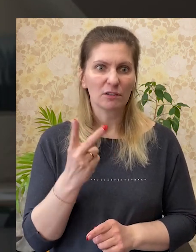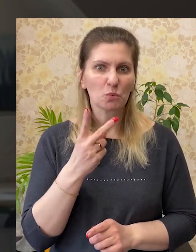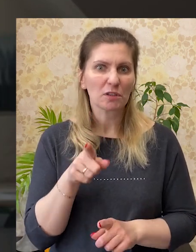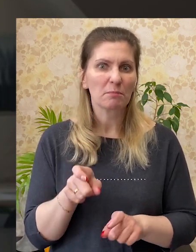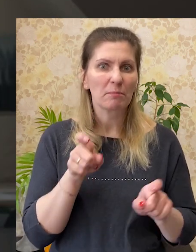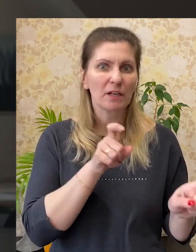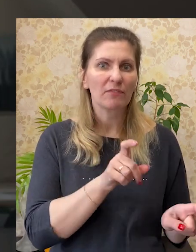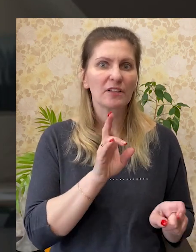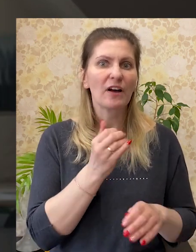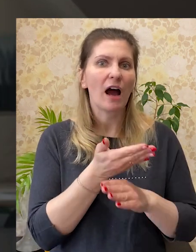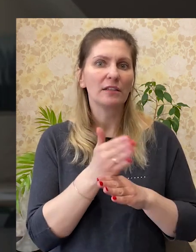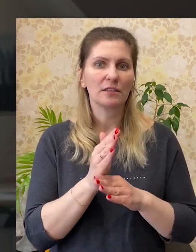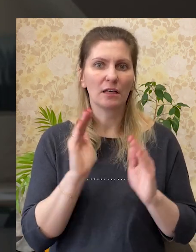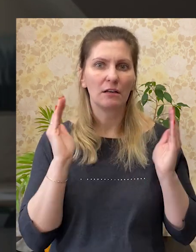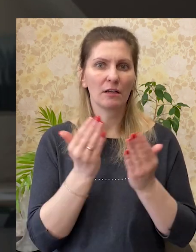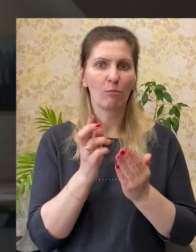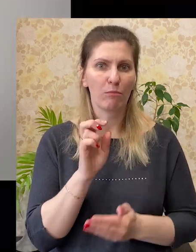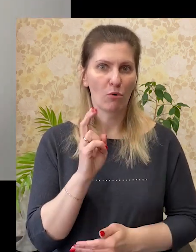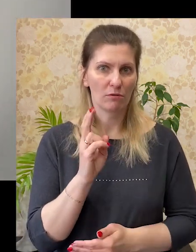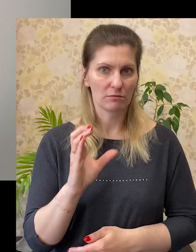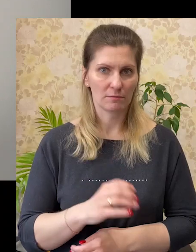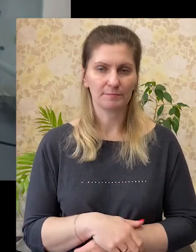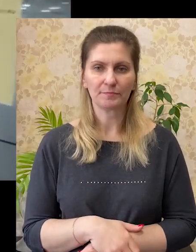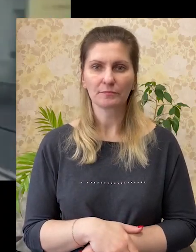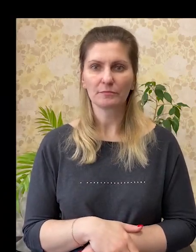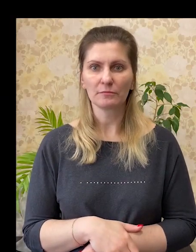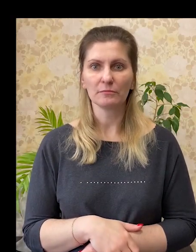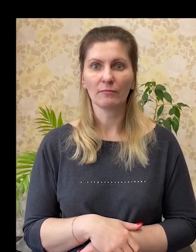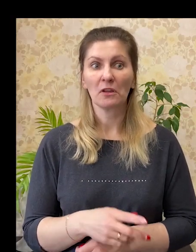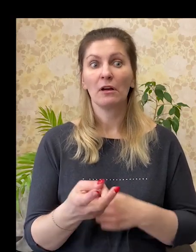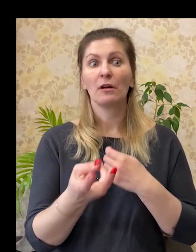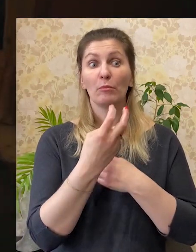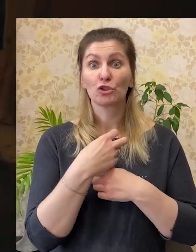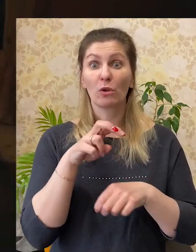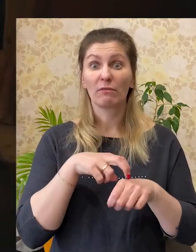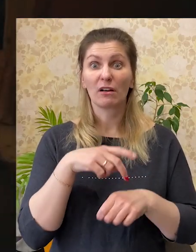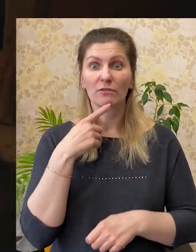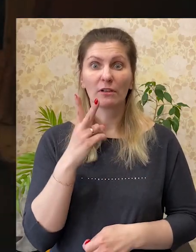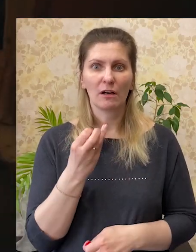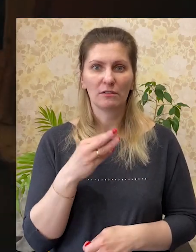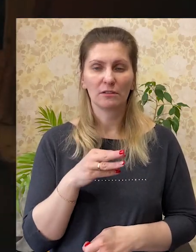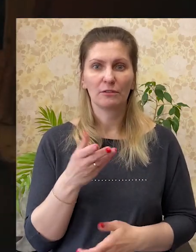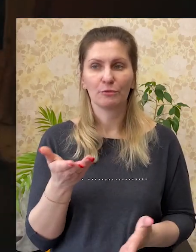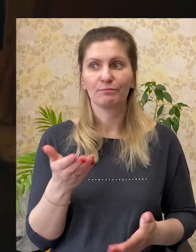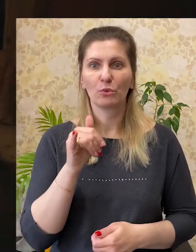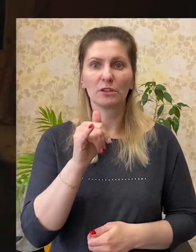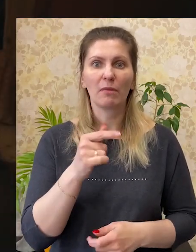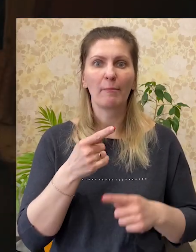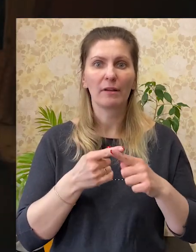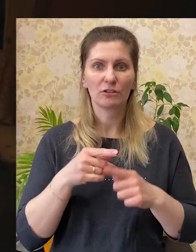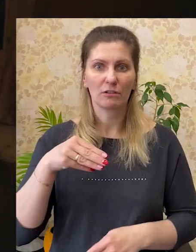в отдельный типа бокс. И мне пришел врач и сказал, что Кать, так и так, у